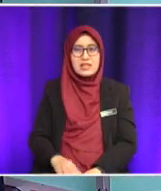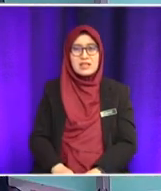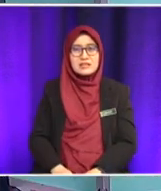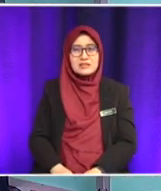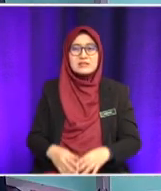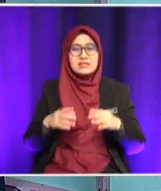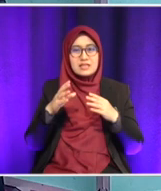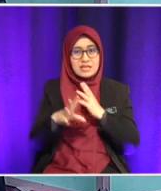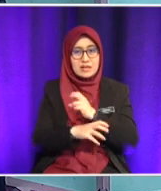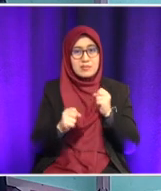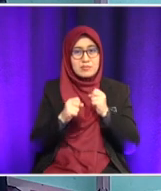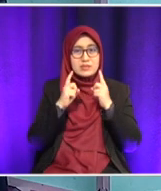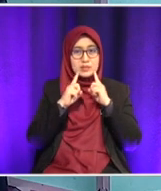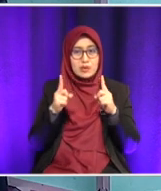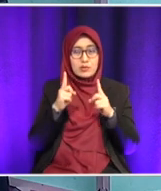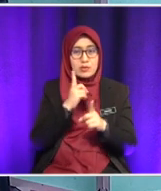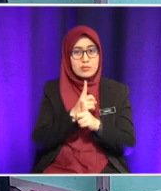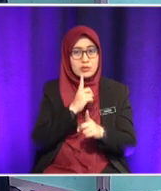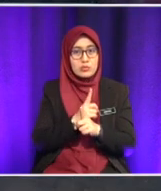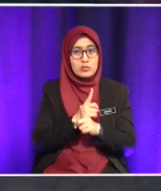dengan anak muda